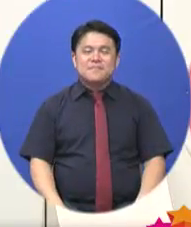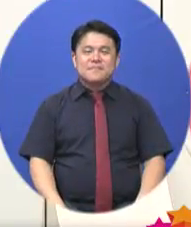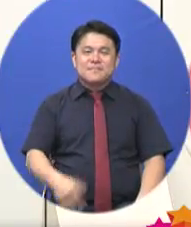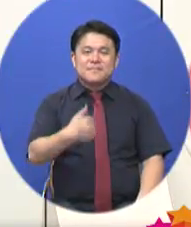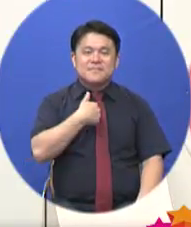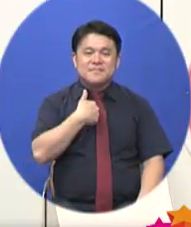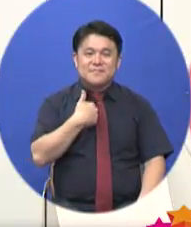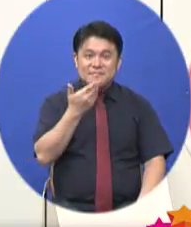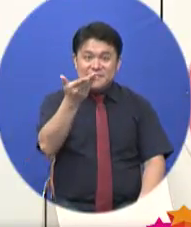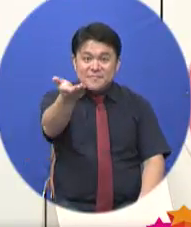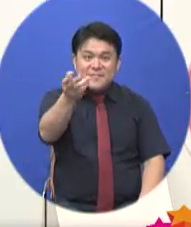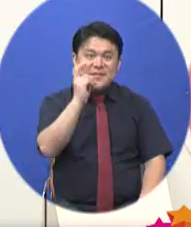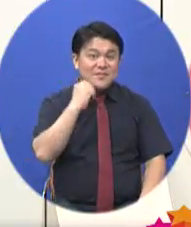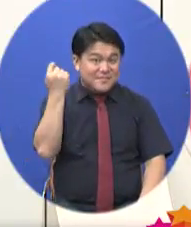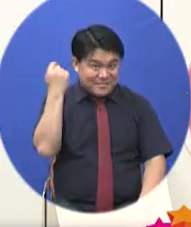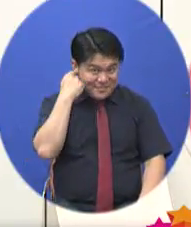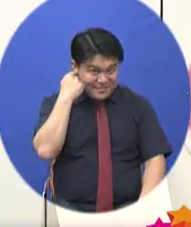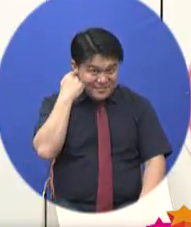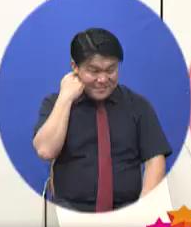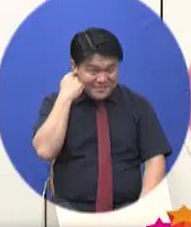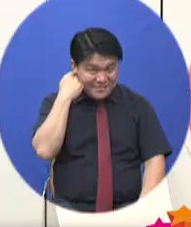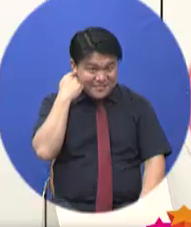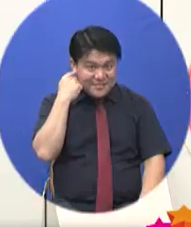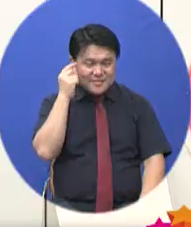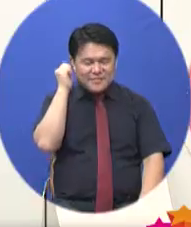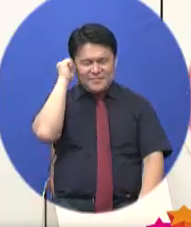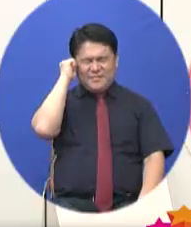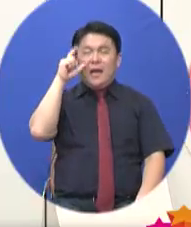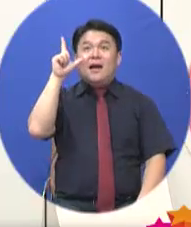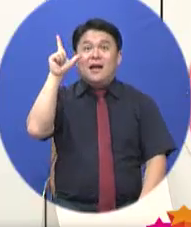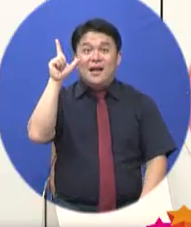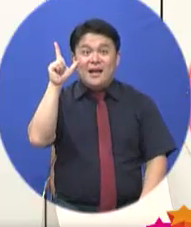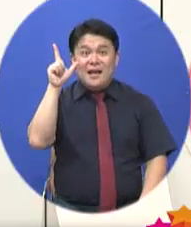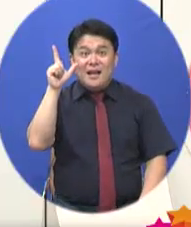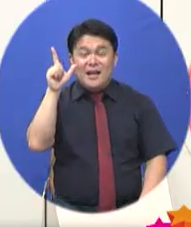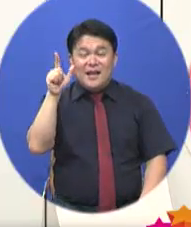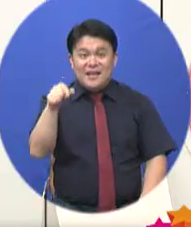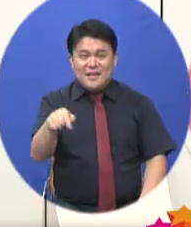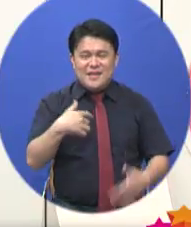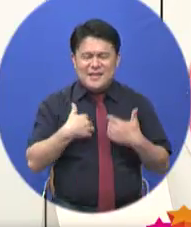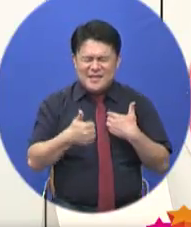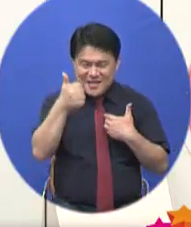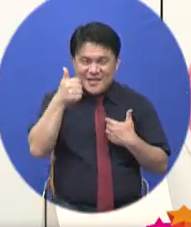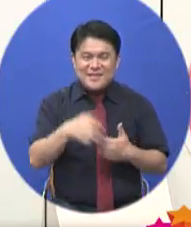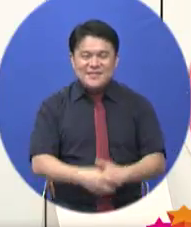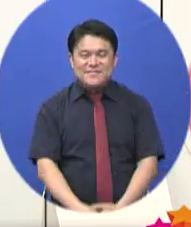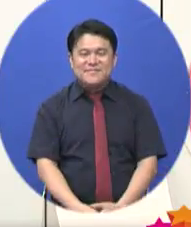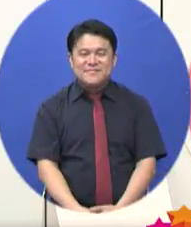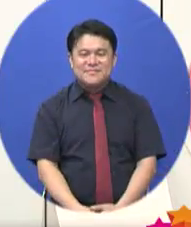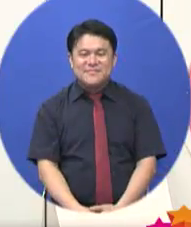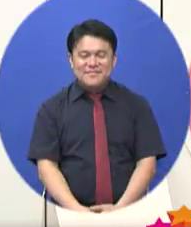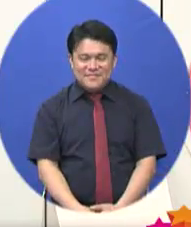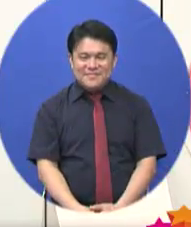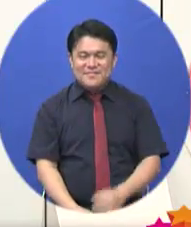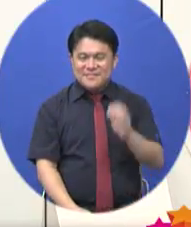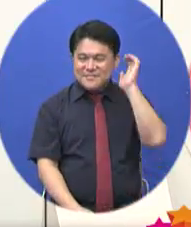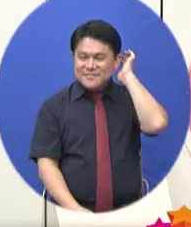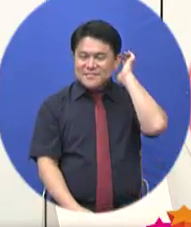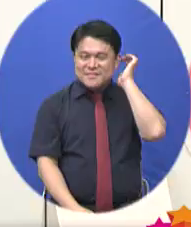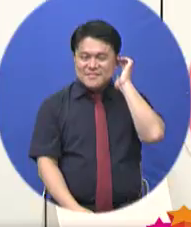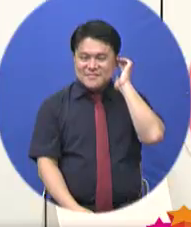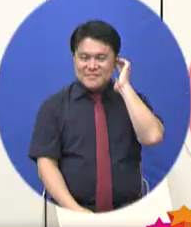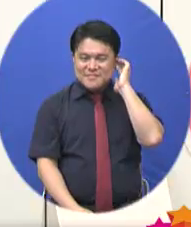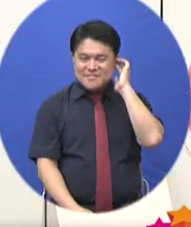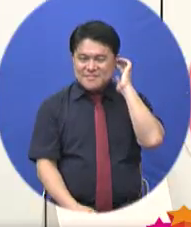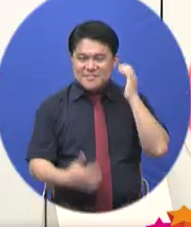김 선생님 노래만 들으면 예, 눈도 네. 벌떡 일납니다. 재미가 있으니까. 네, 네. 참 재미있고,